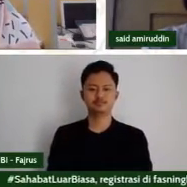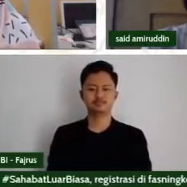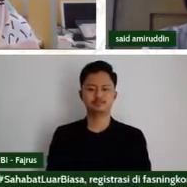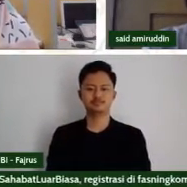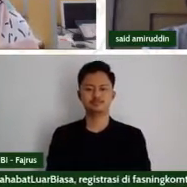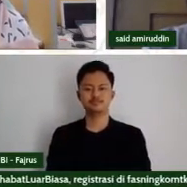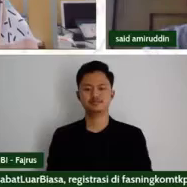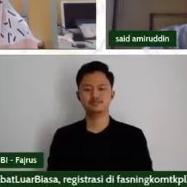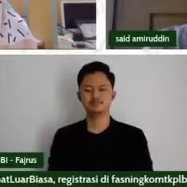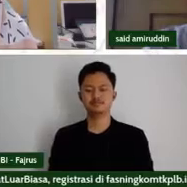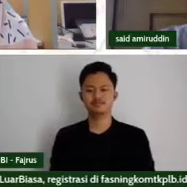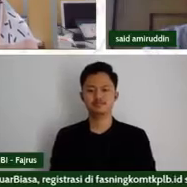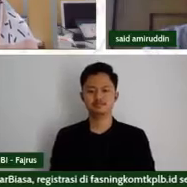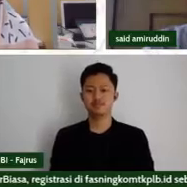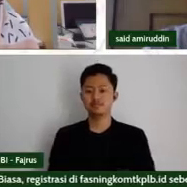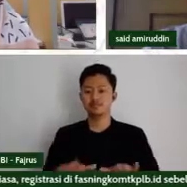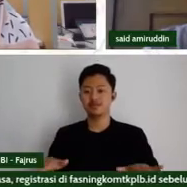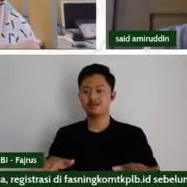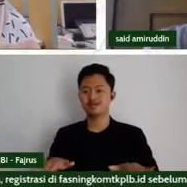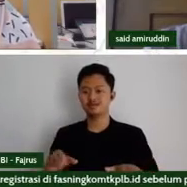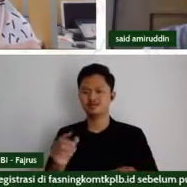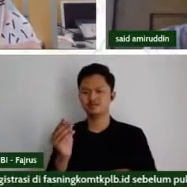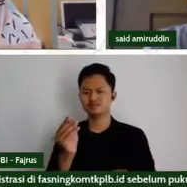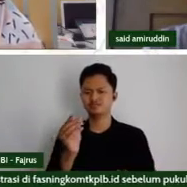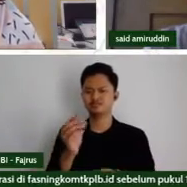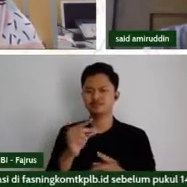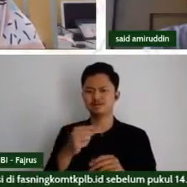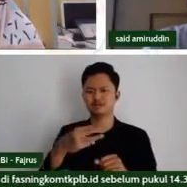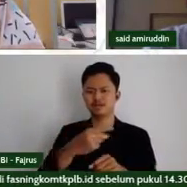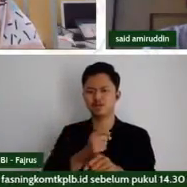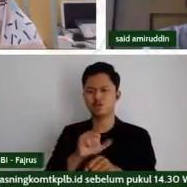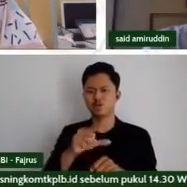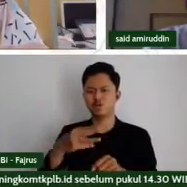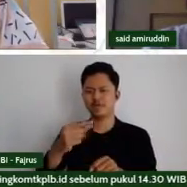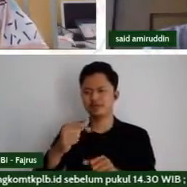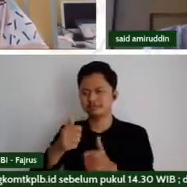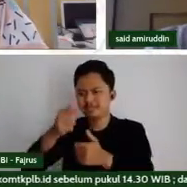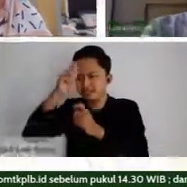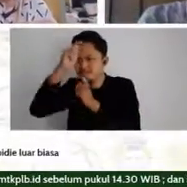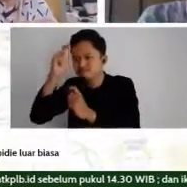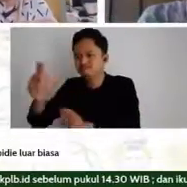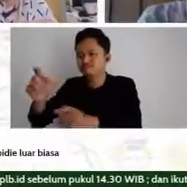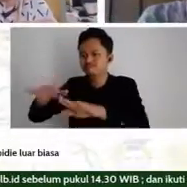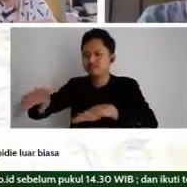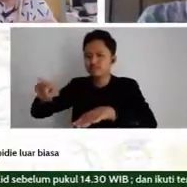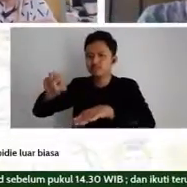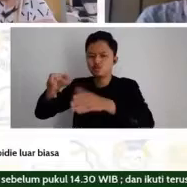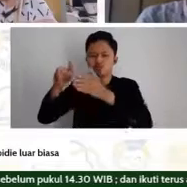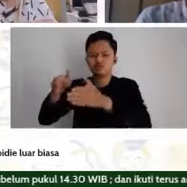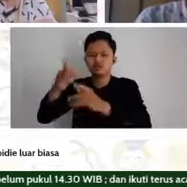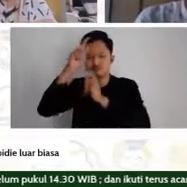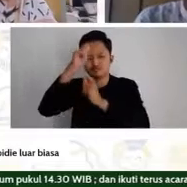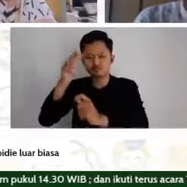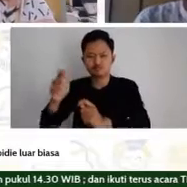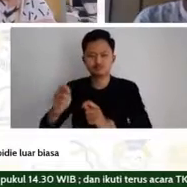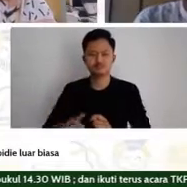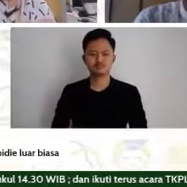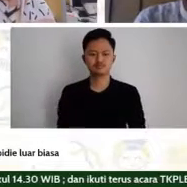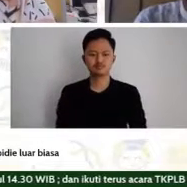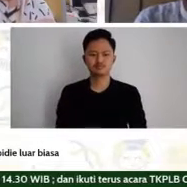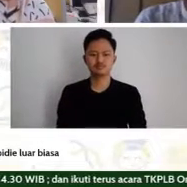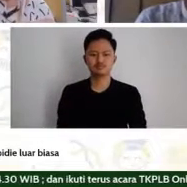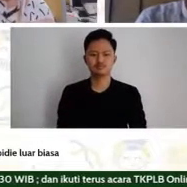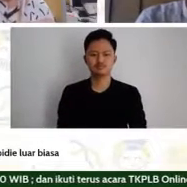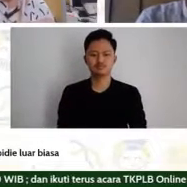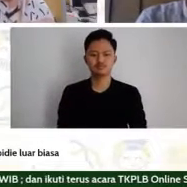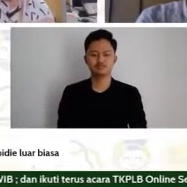bisa lebih bertoleransi kepada siswa-siswa yang berkebutuhan khusus, seperti itu. Ya,